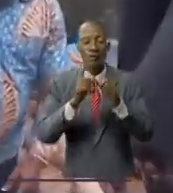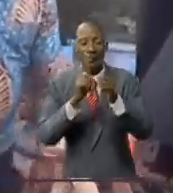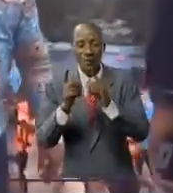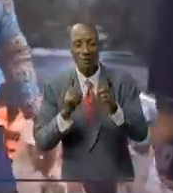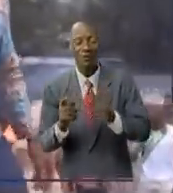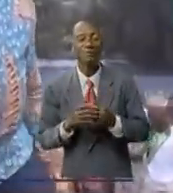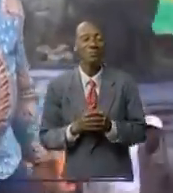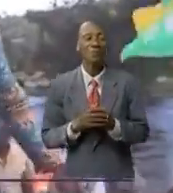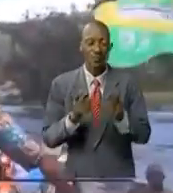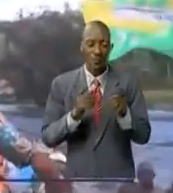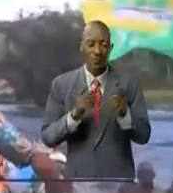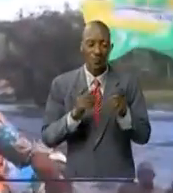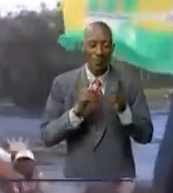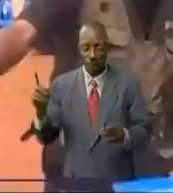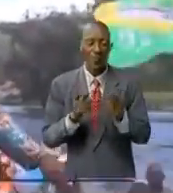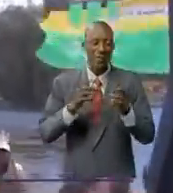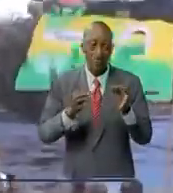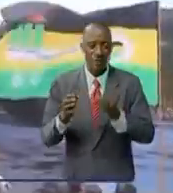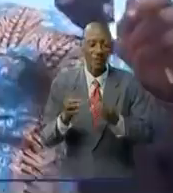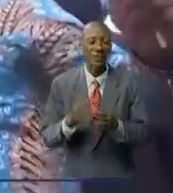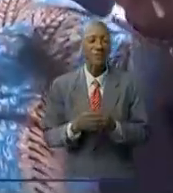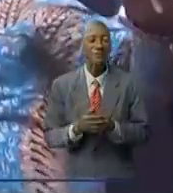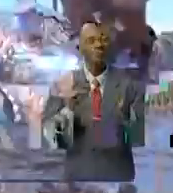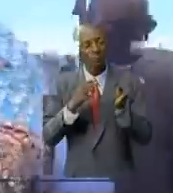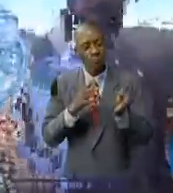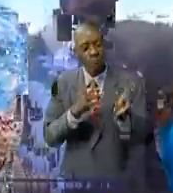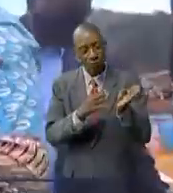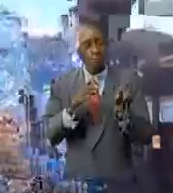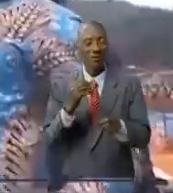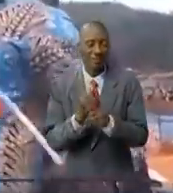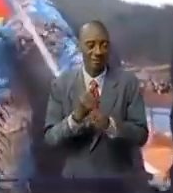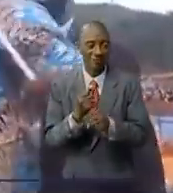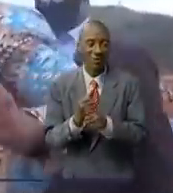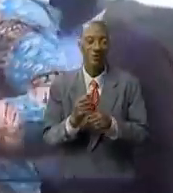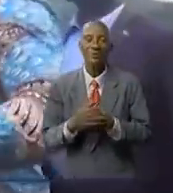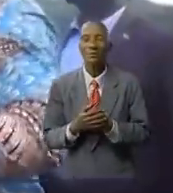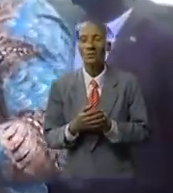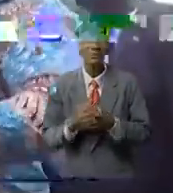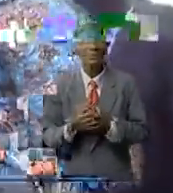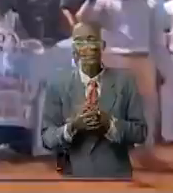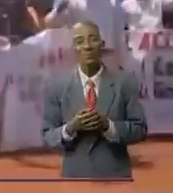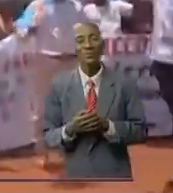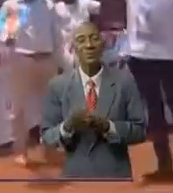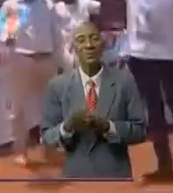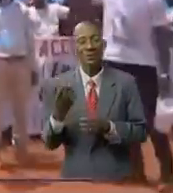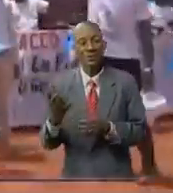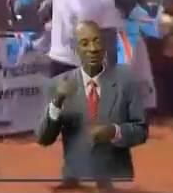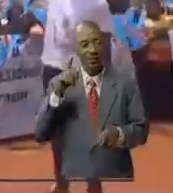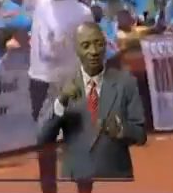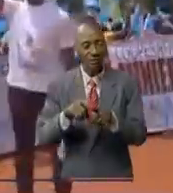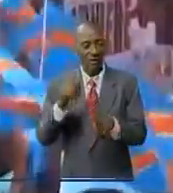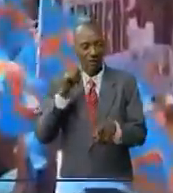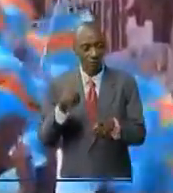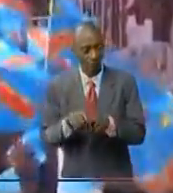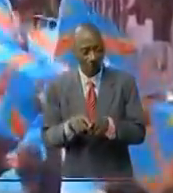Quand il effectue cette marche du podium, c'est bien comme préfère appeler ses concitoyens à faire l'art à cet